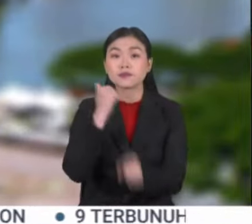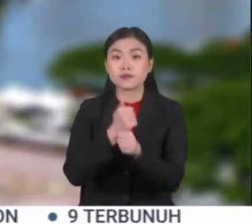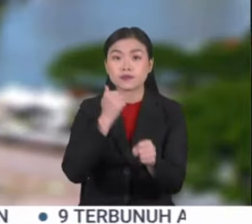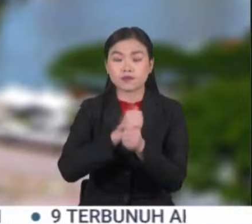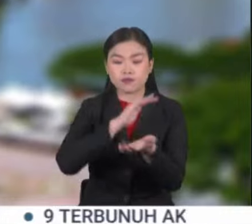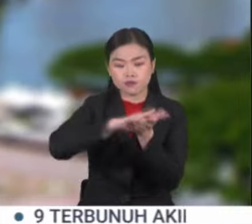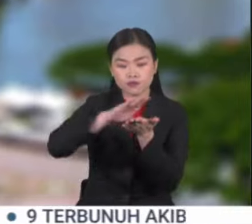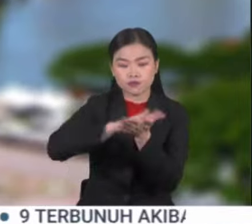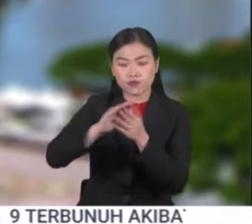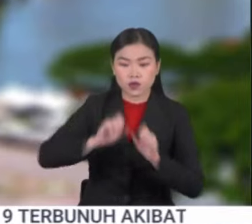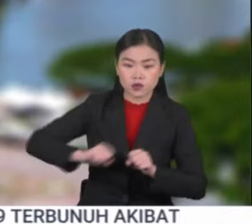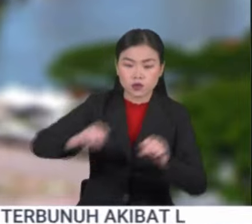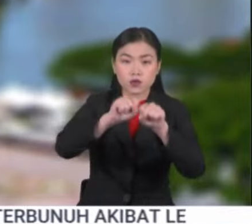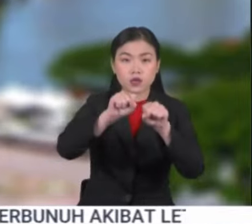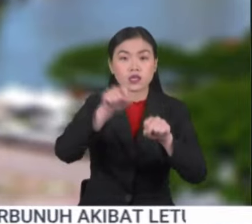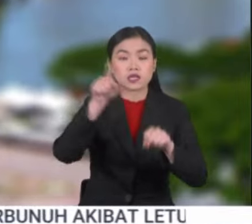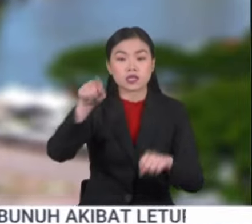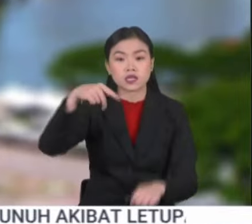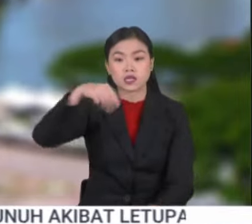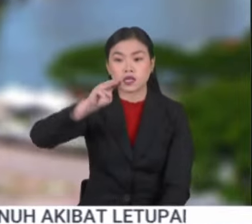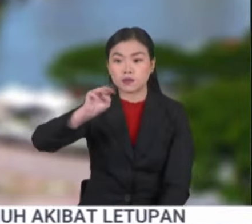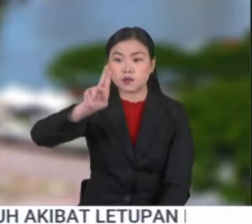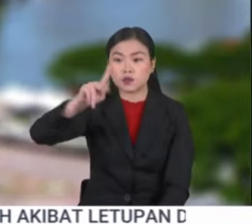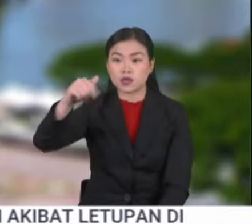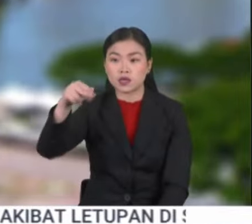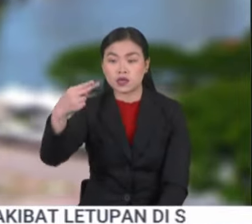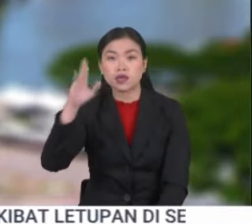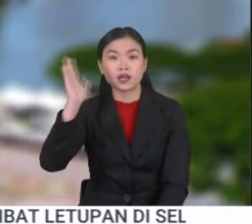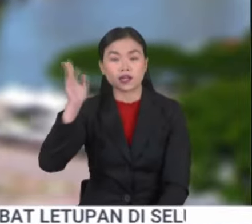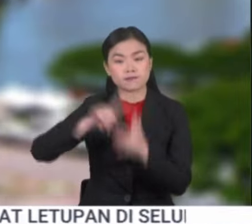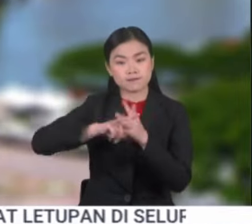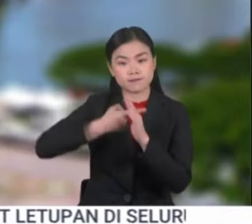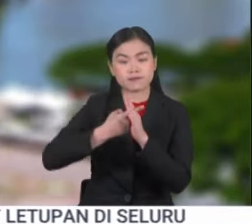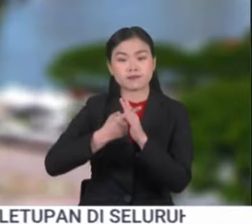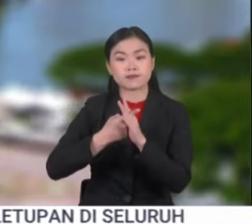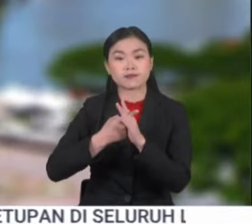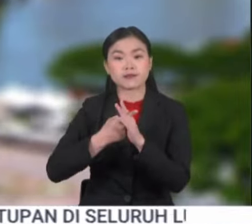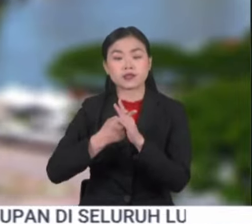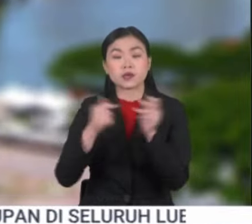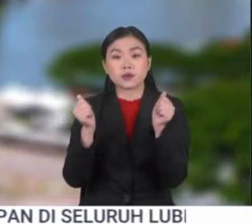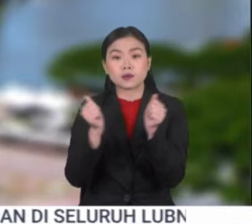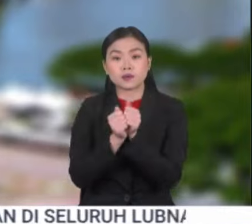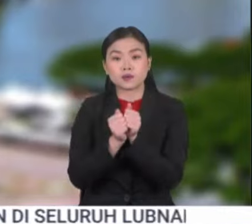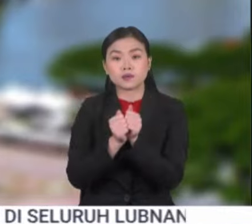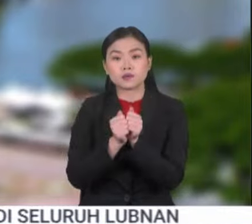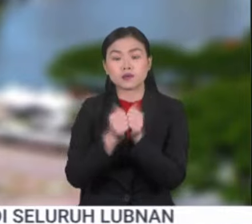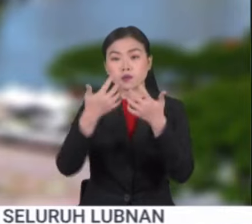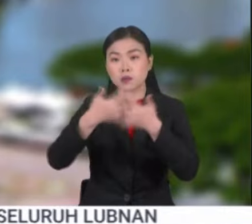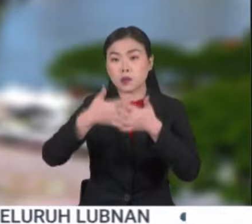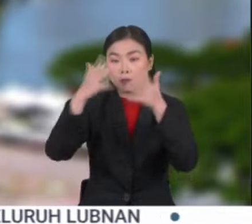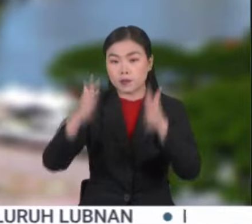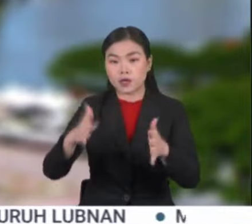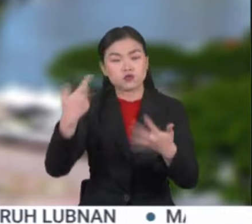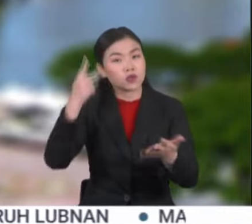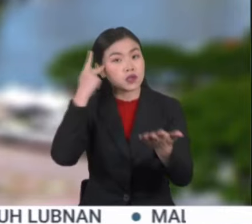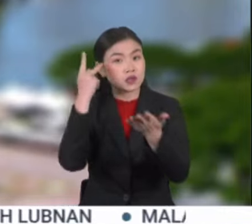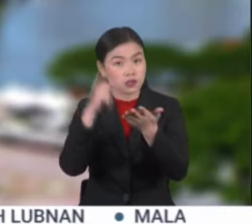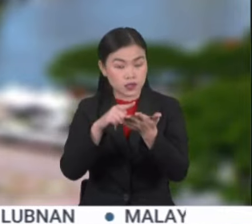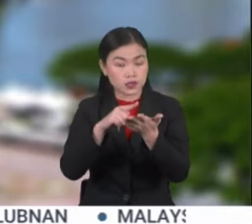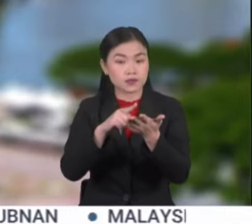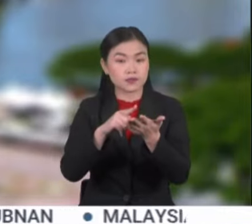Kerja-kerja pembersihan Sungai Matu di bahagian Mukah akan dilaksana dalam masa terdekat dengan kontraktor bagi projek itu telah dikenal